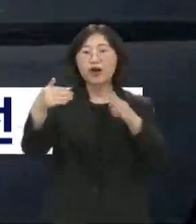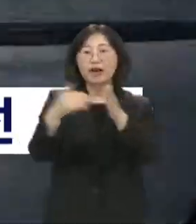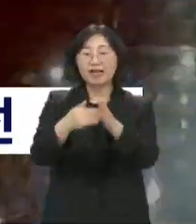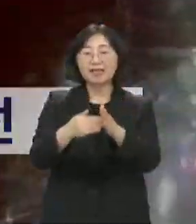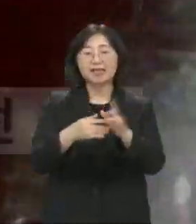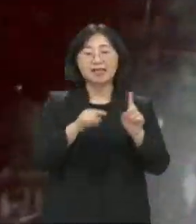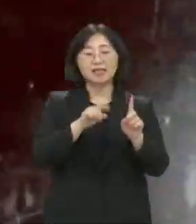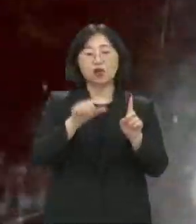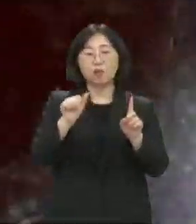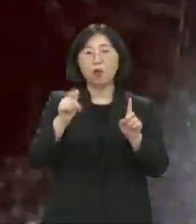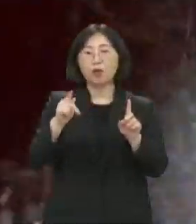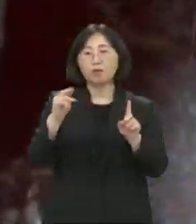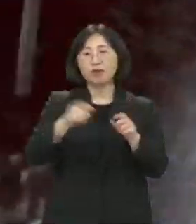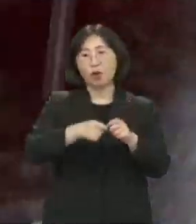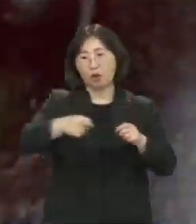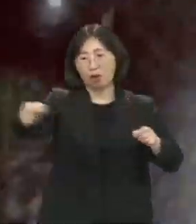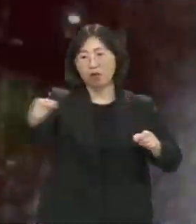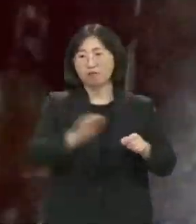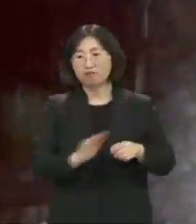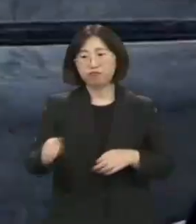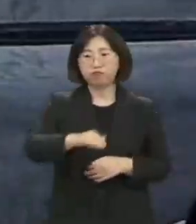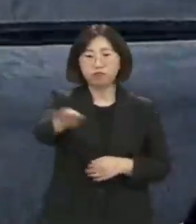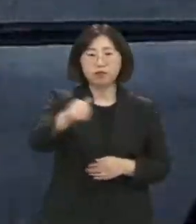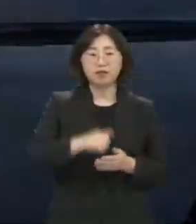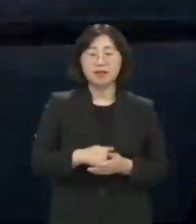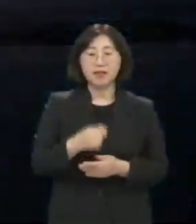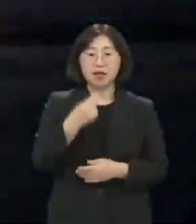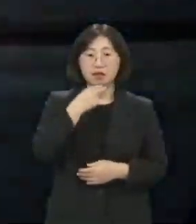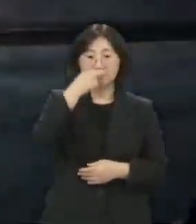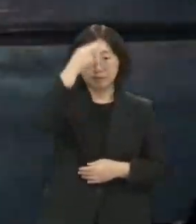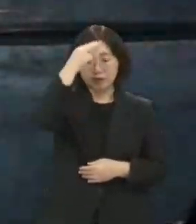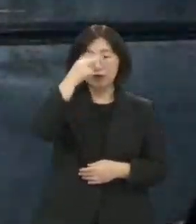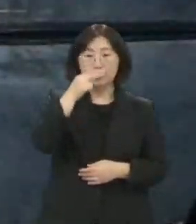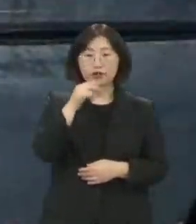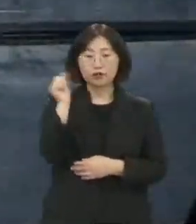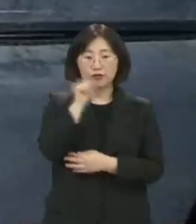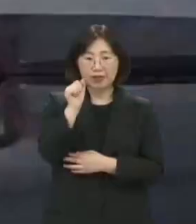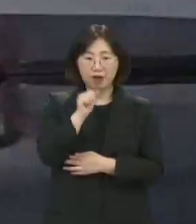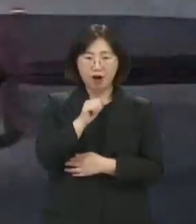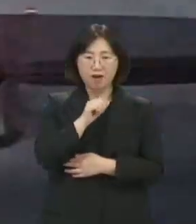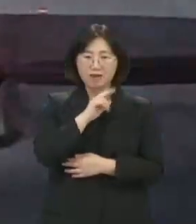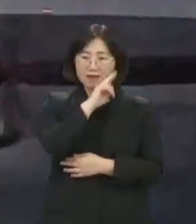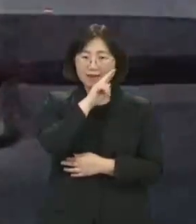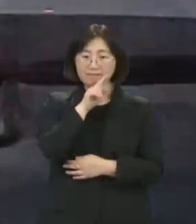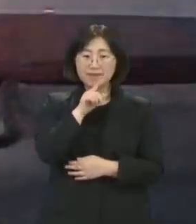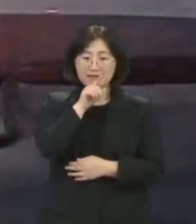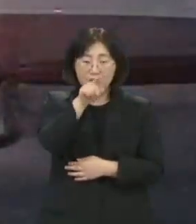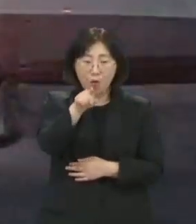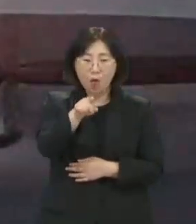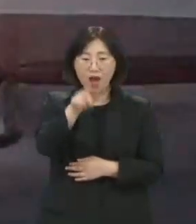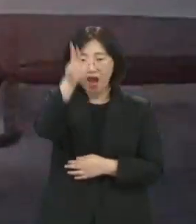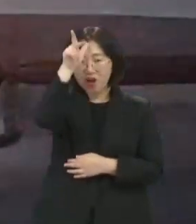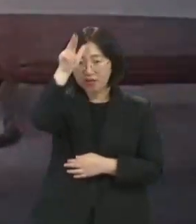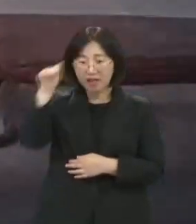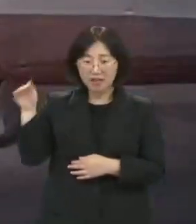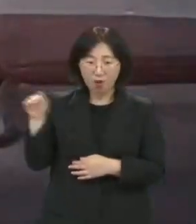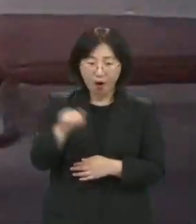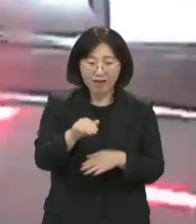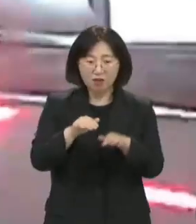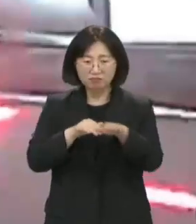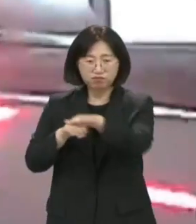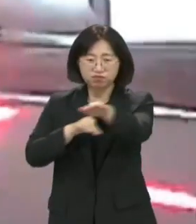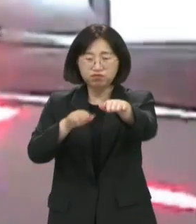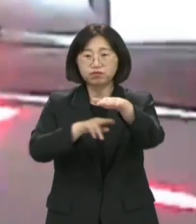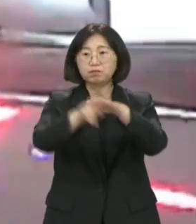이어집니다 음주운전 의심 신고를 받고 출동한 경찰관을 피해 달아난 건데 결국 순찰차 세대의 길을 가로막히고